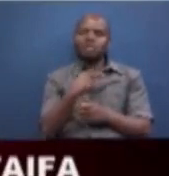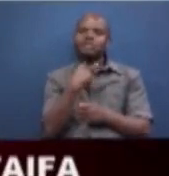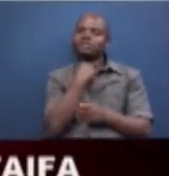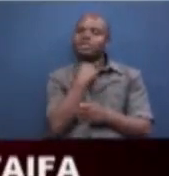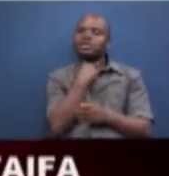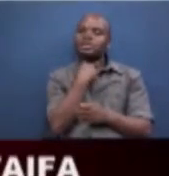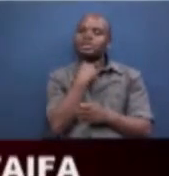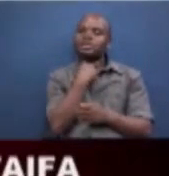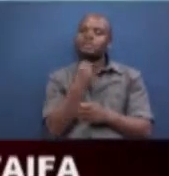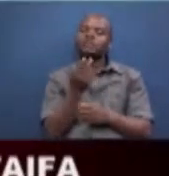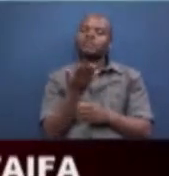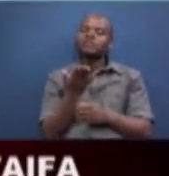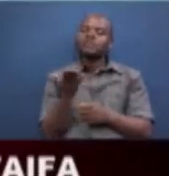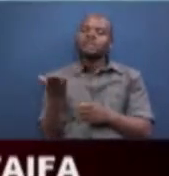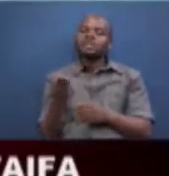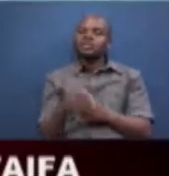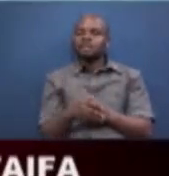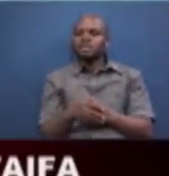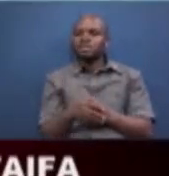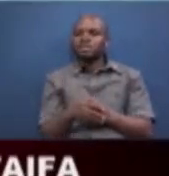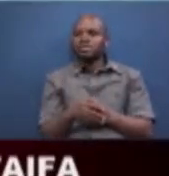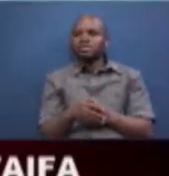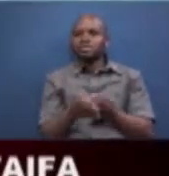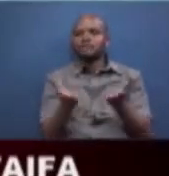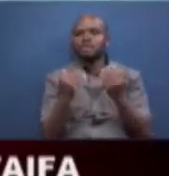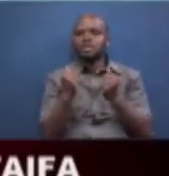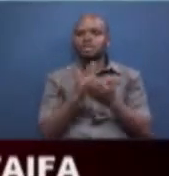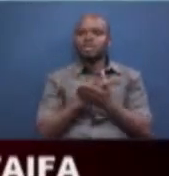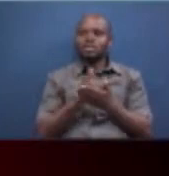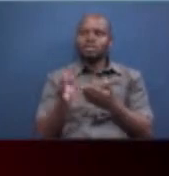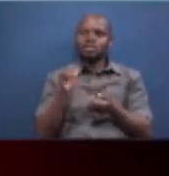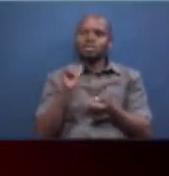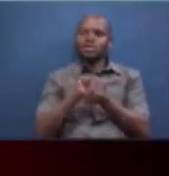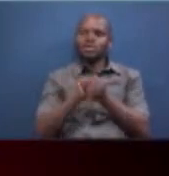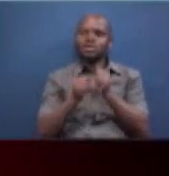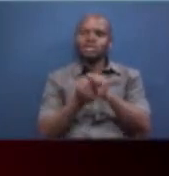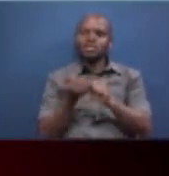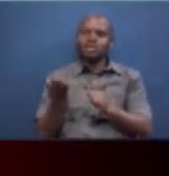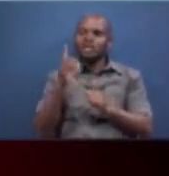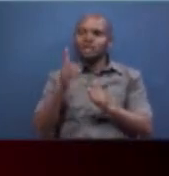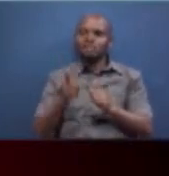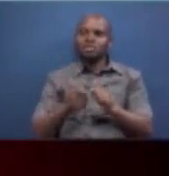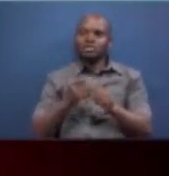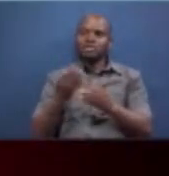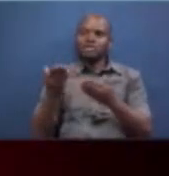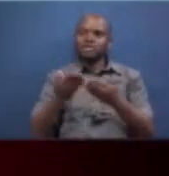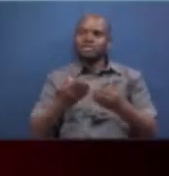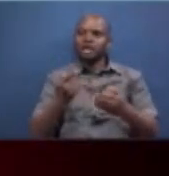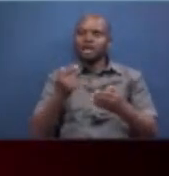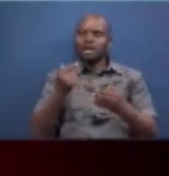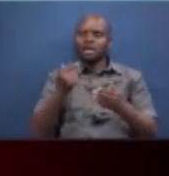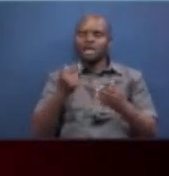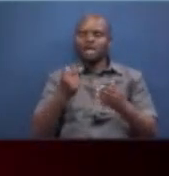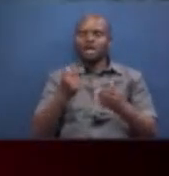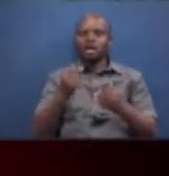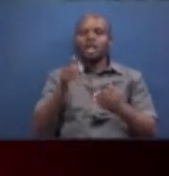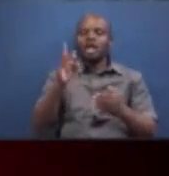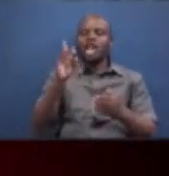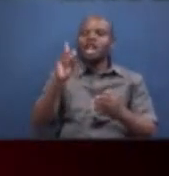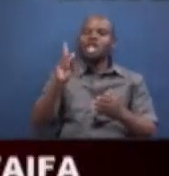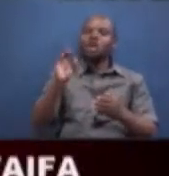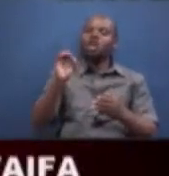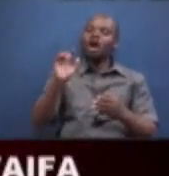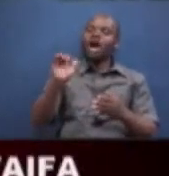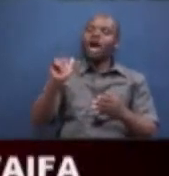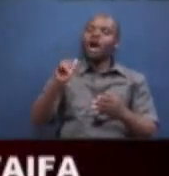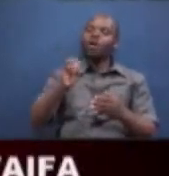vikwazo vyovyote. Tunaweza tukaondoa matatizo hayo ambayo yanaleta doa katika wilaya yetu,